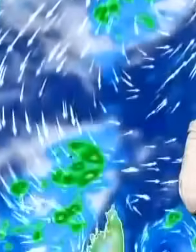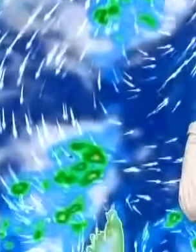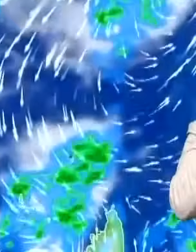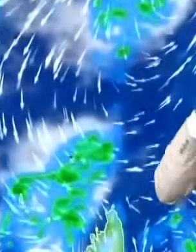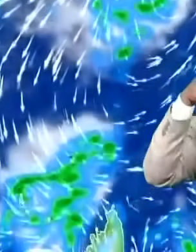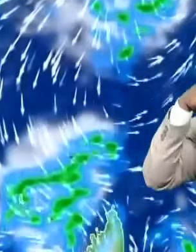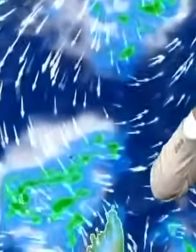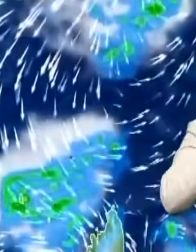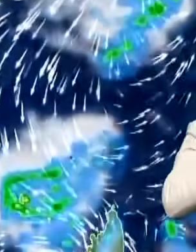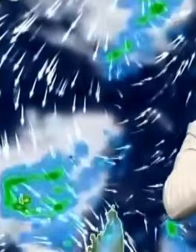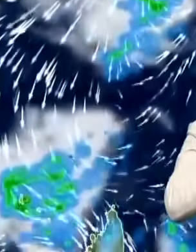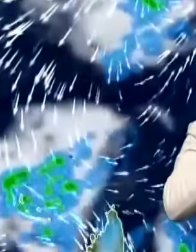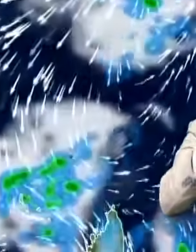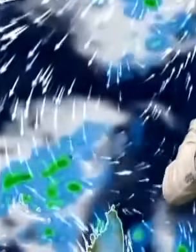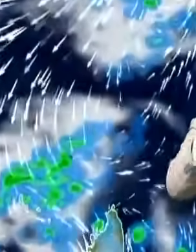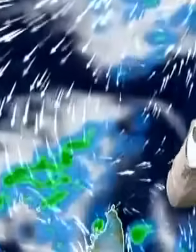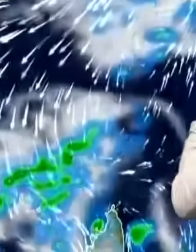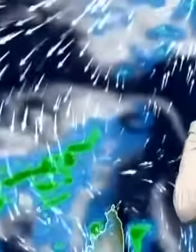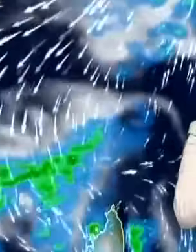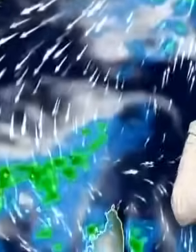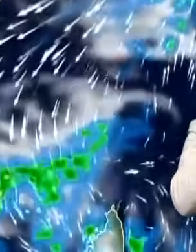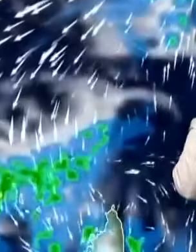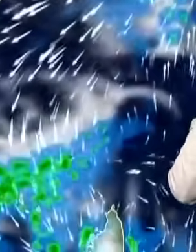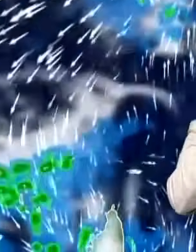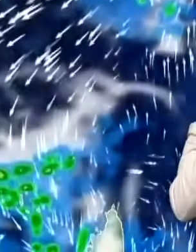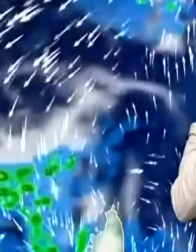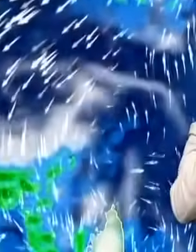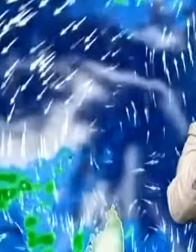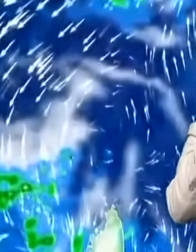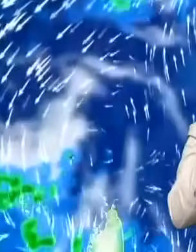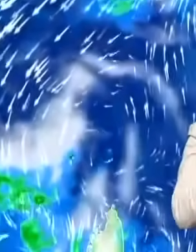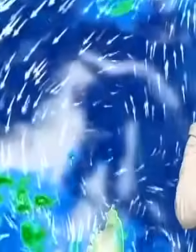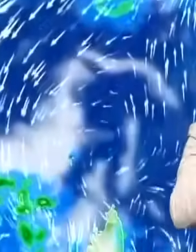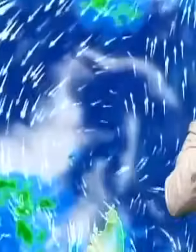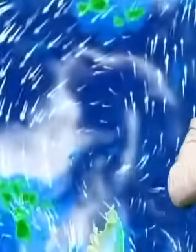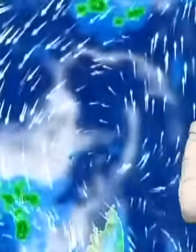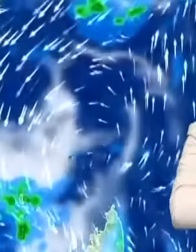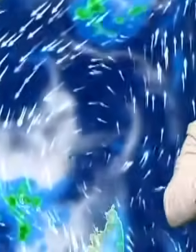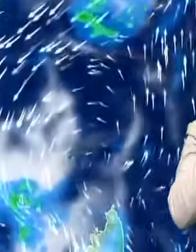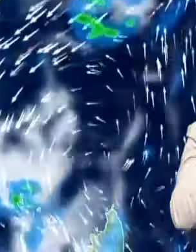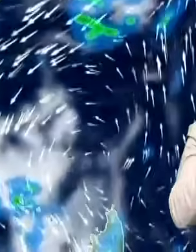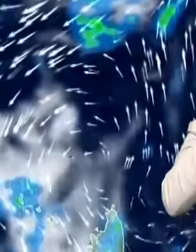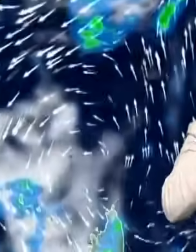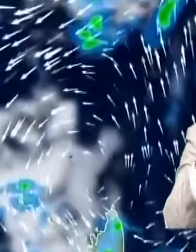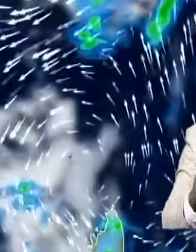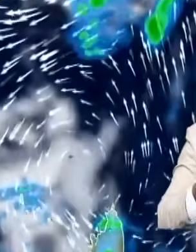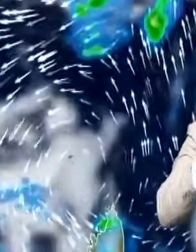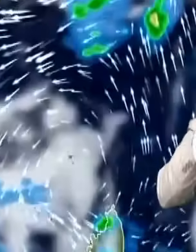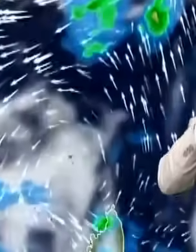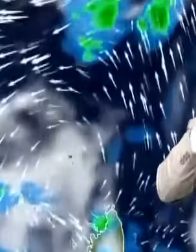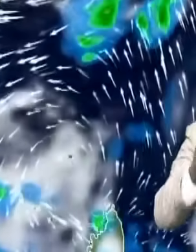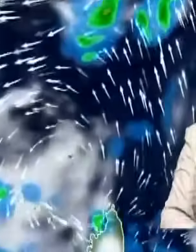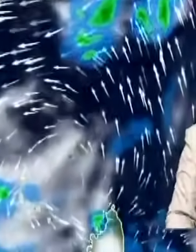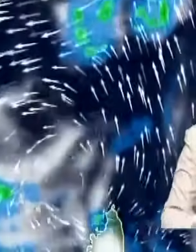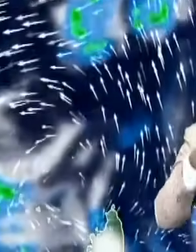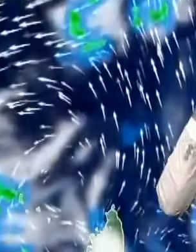cyane cyane mu duce twegereye ishyamba rya Nyungwe ndetse no mu majyaruguru y'igihugu aho dufite imisozi miremire.